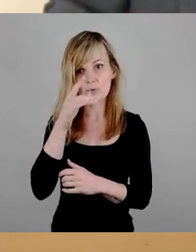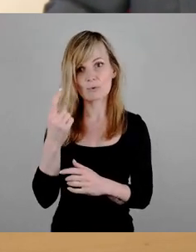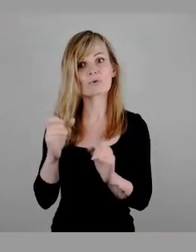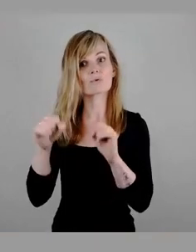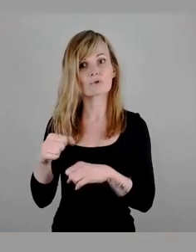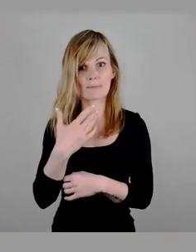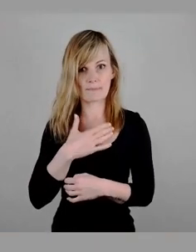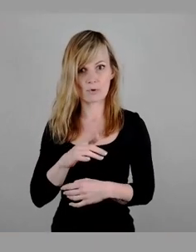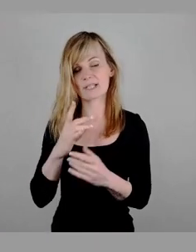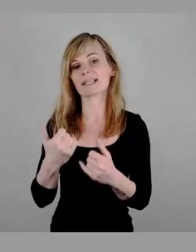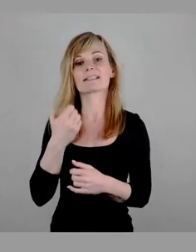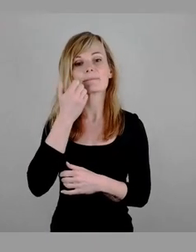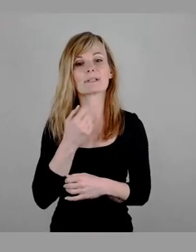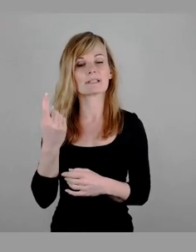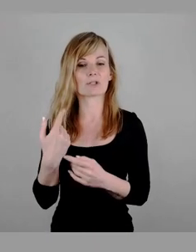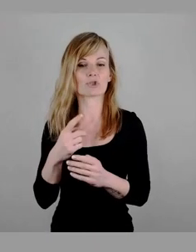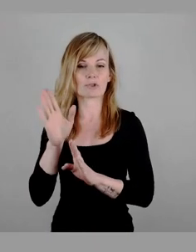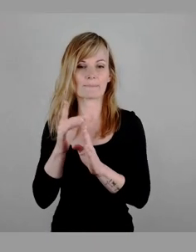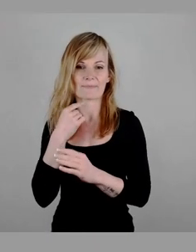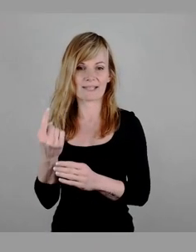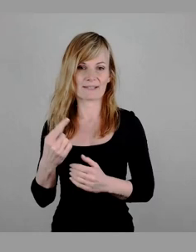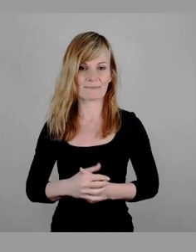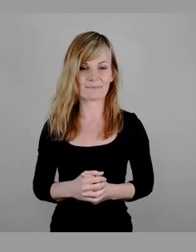den bitte ich jetzt um das Stimmzeichen.